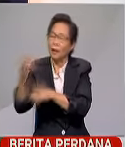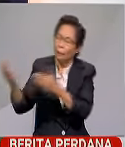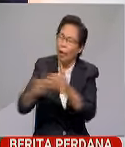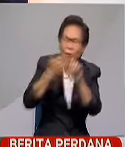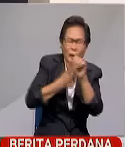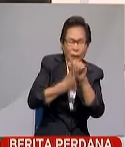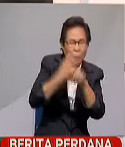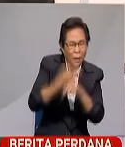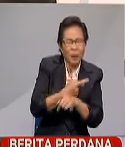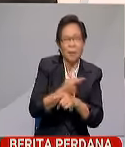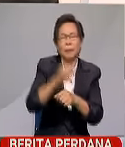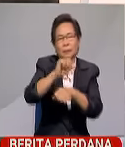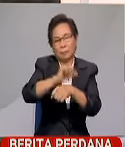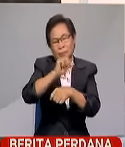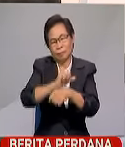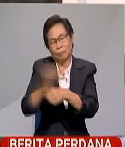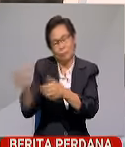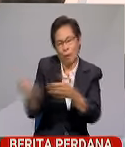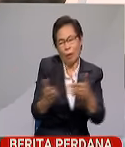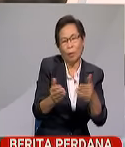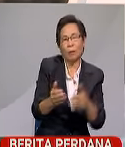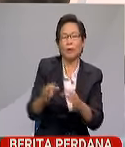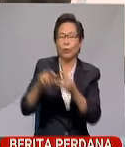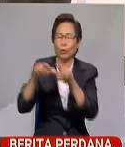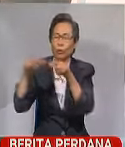mereka bertugas lah, mereka.